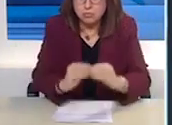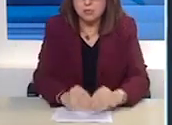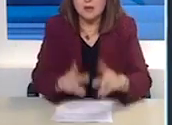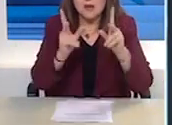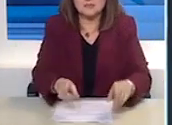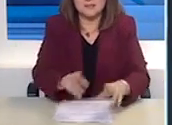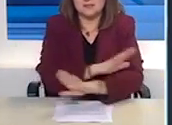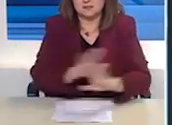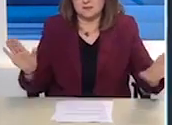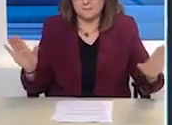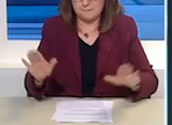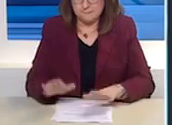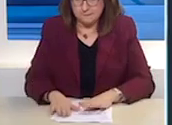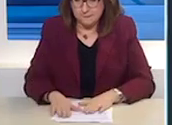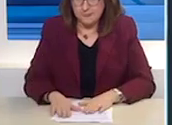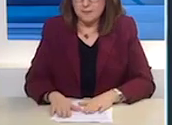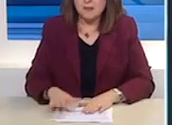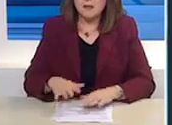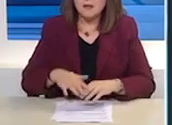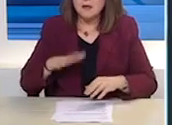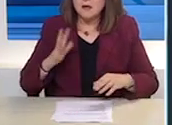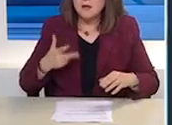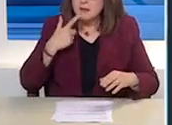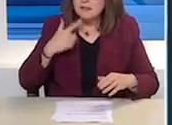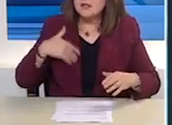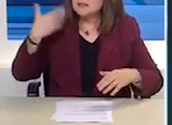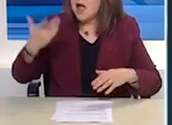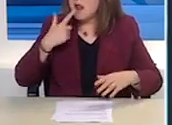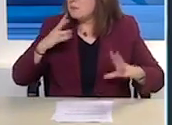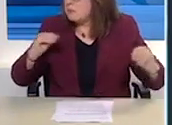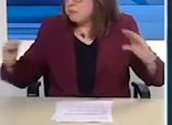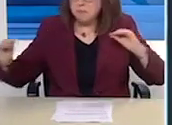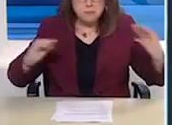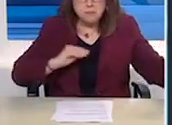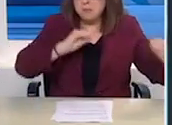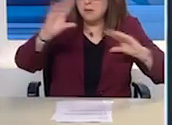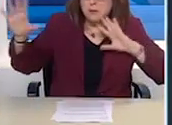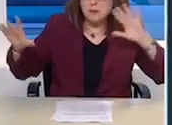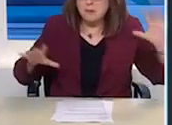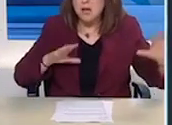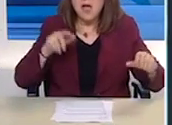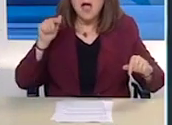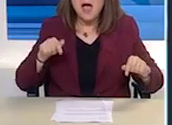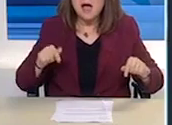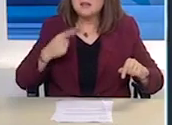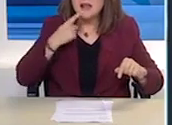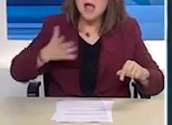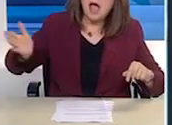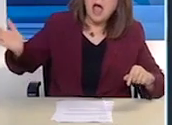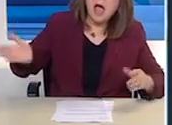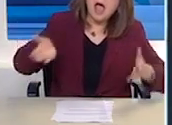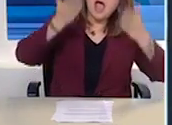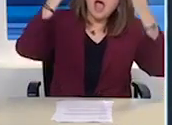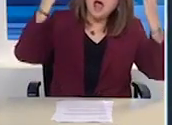η άλλη παραφιλολογία που υπάρχει και καθημερινά την βλέπουμε να εξελίσσεται αφορά στο τι μέτρα θα μπορούσαμε να